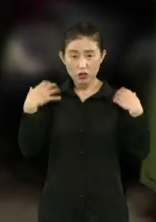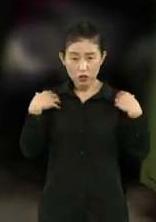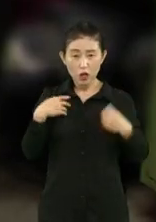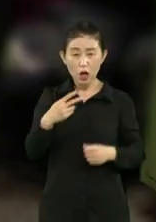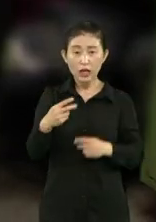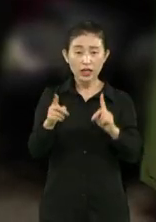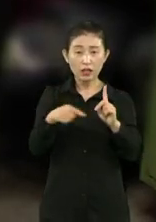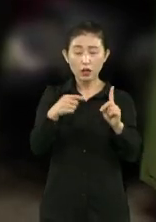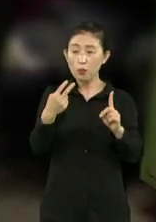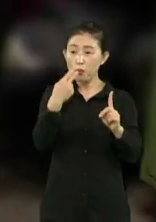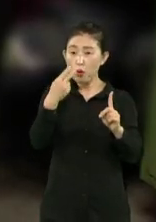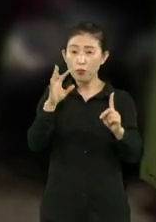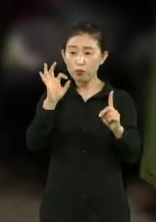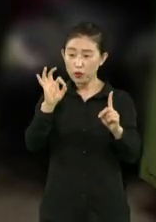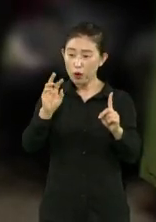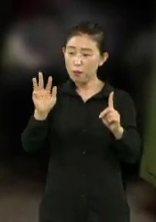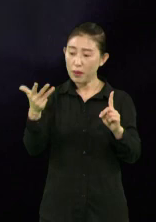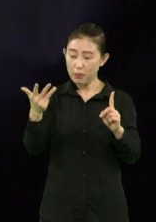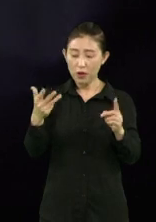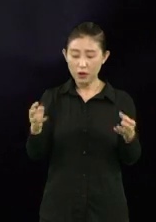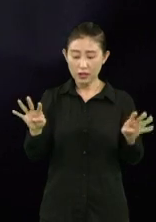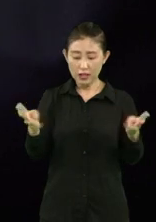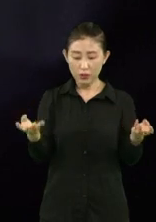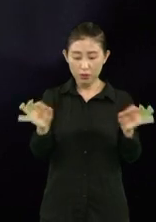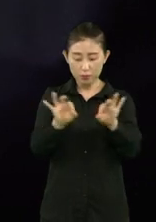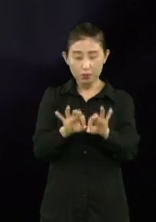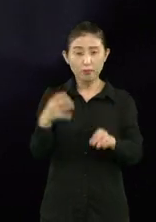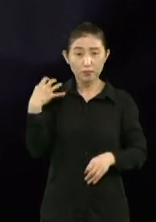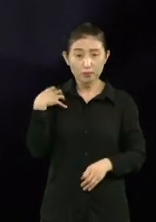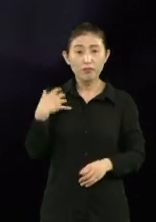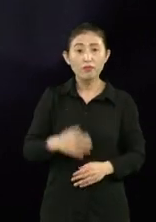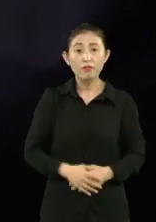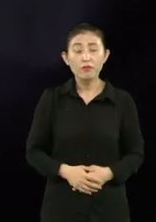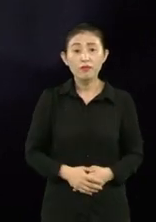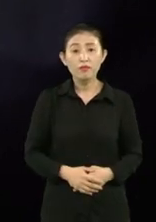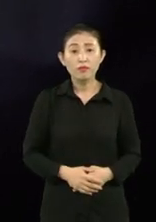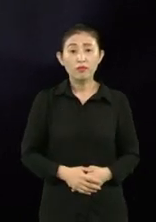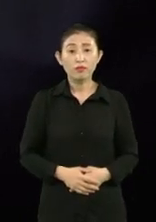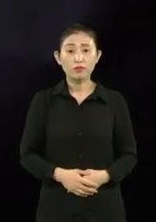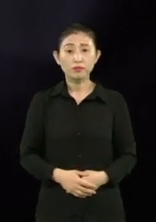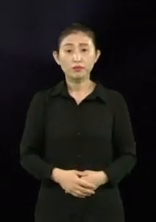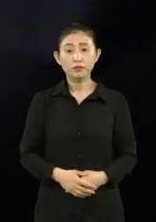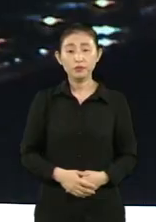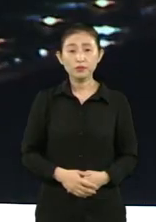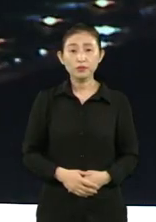보험료 1인당 800원을 절반씩 부담하고 있습니다.